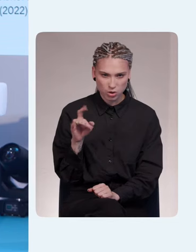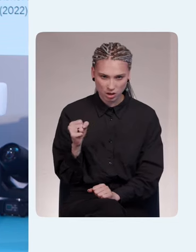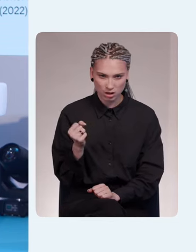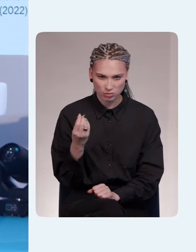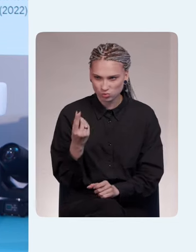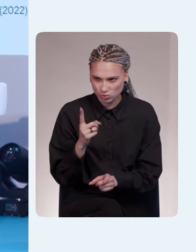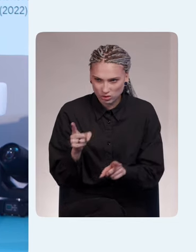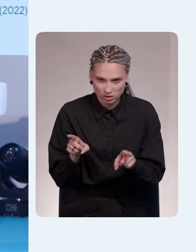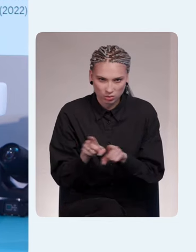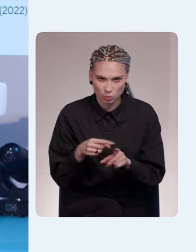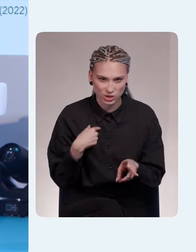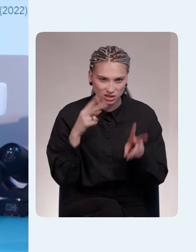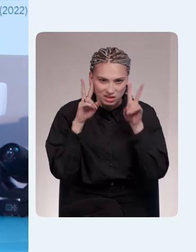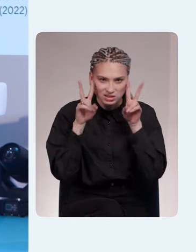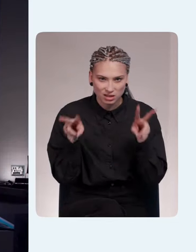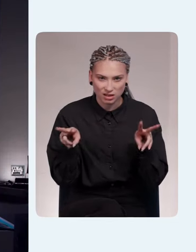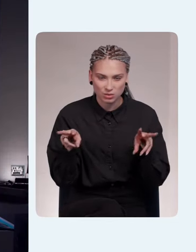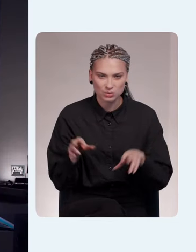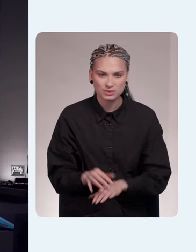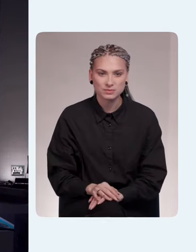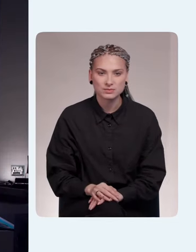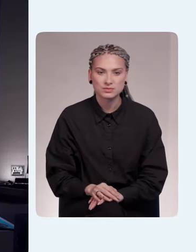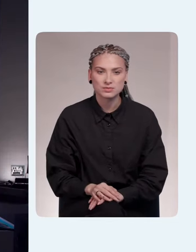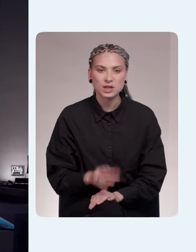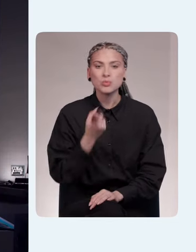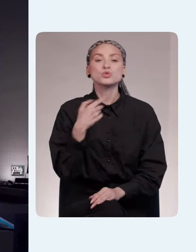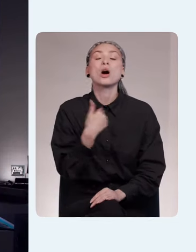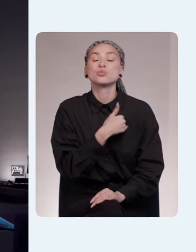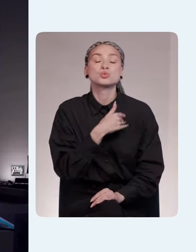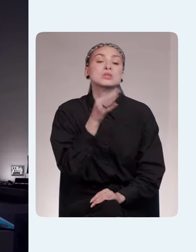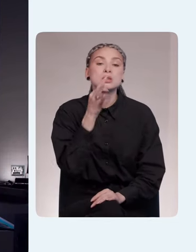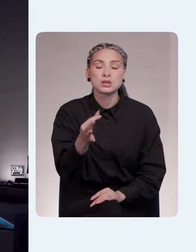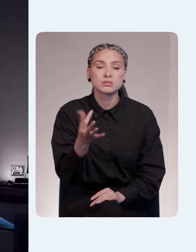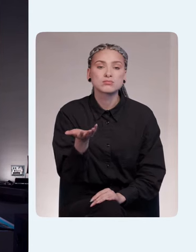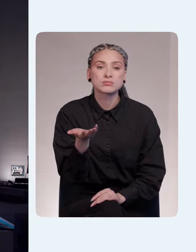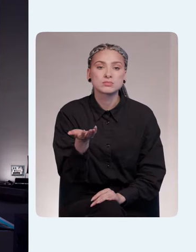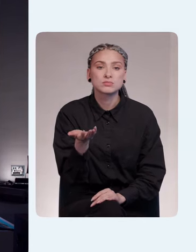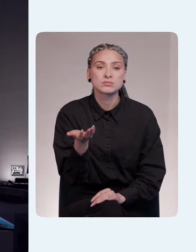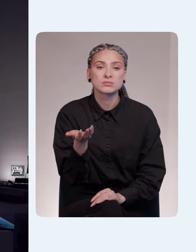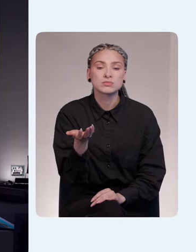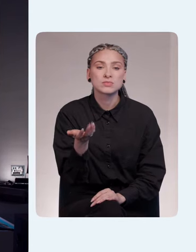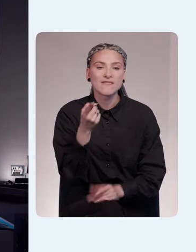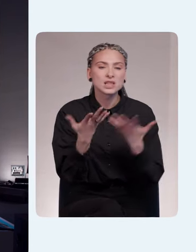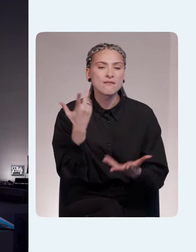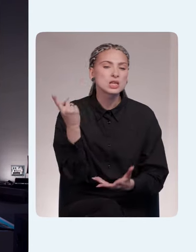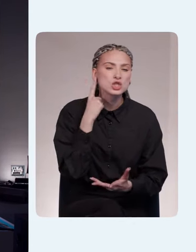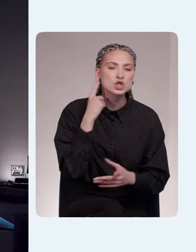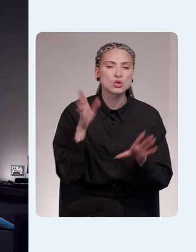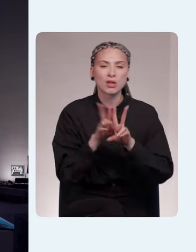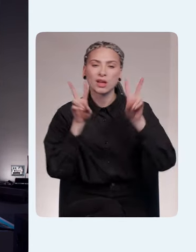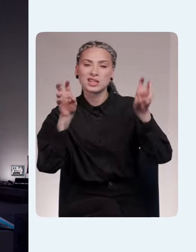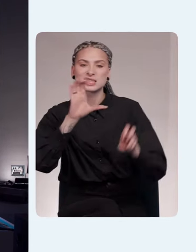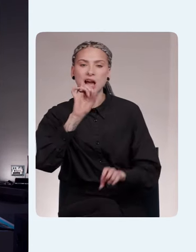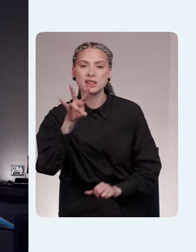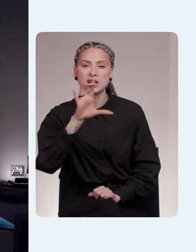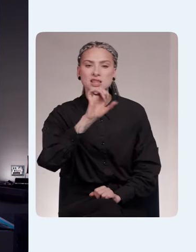такой? Не знаю. К чему я это хочу сказать? Вы, наверное, слышали такое погоняло Сан